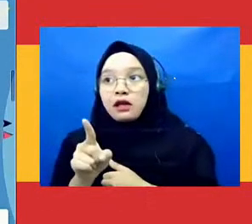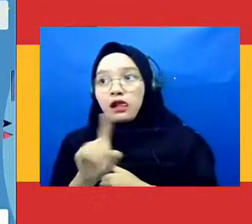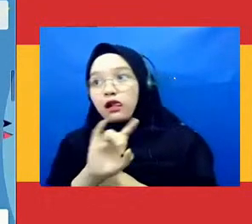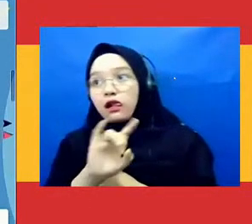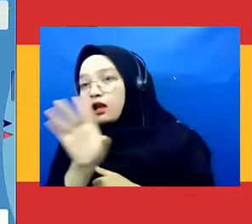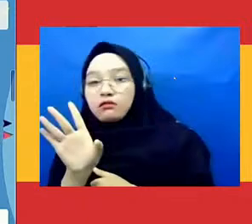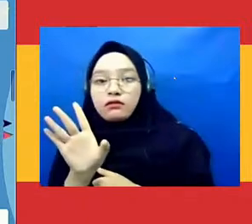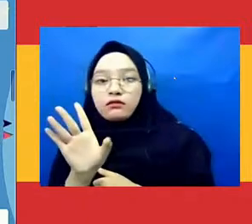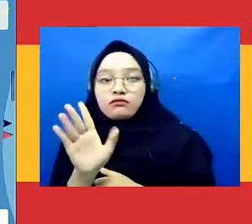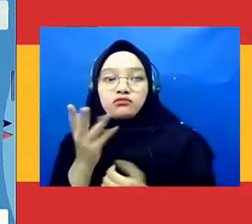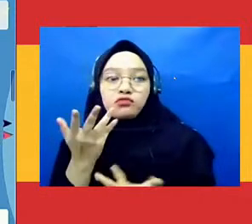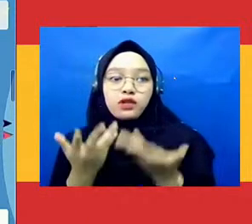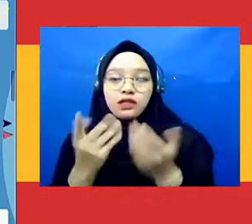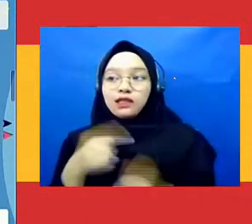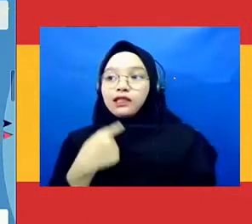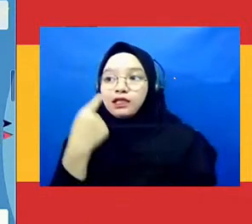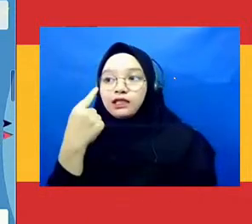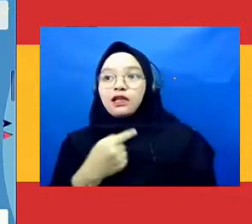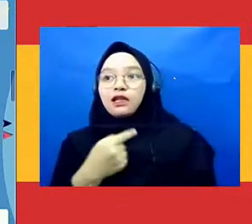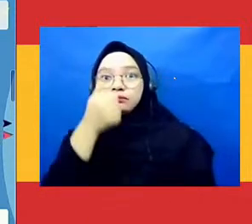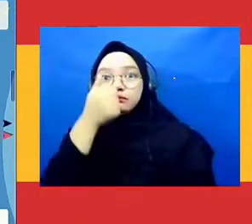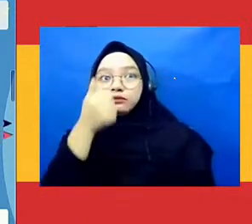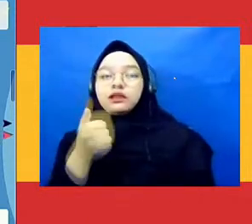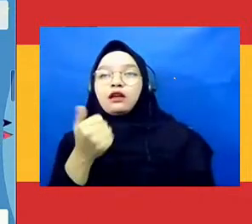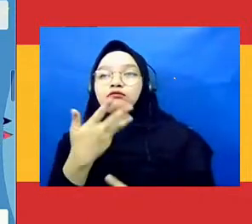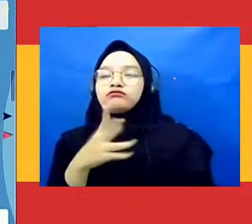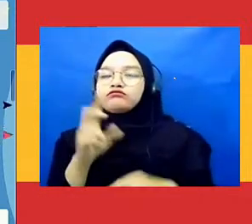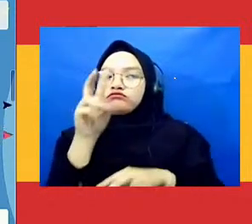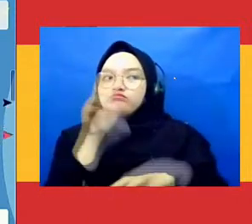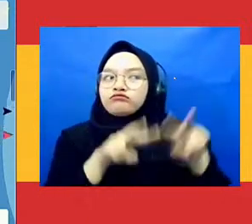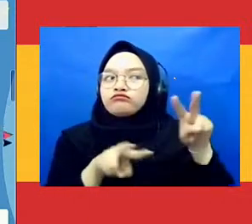Mungkin kita bisa juga mengidentifikasi